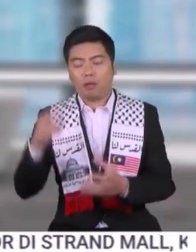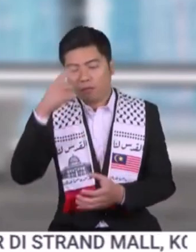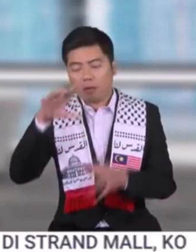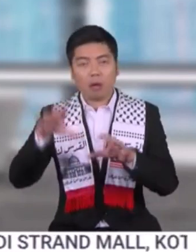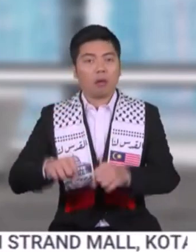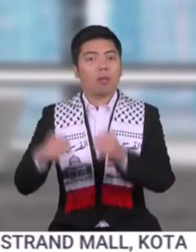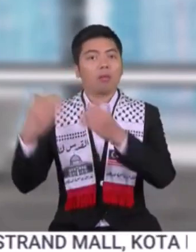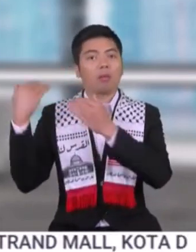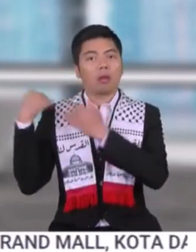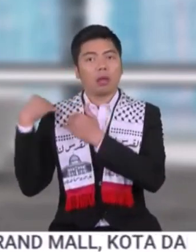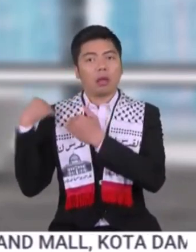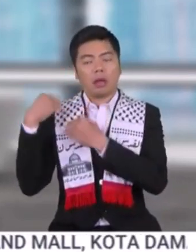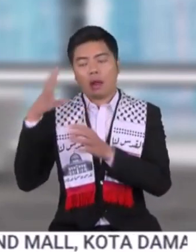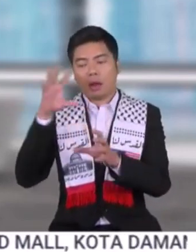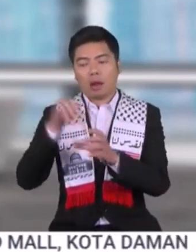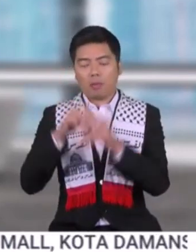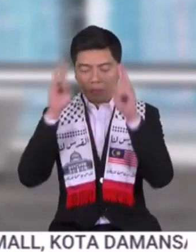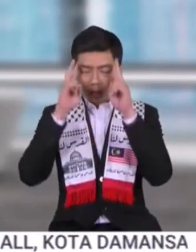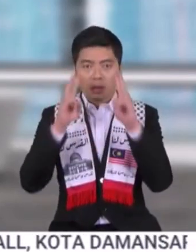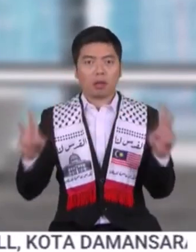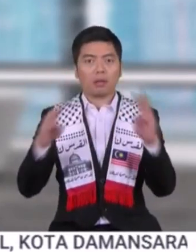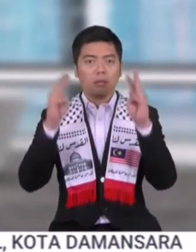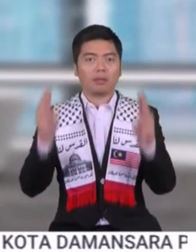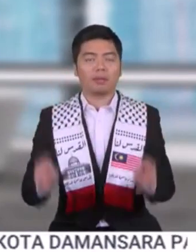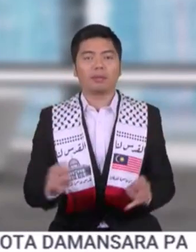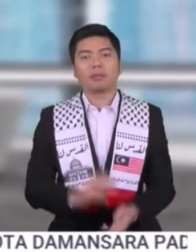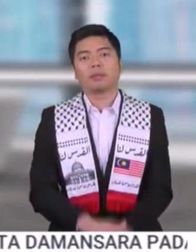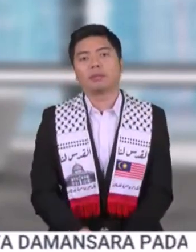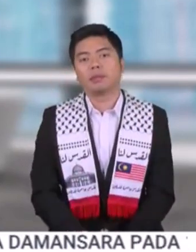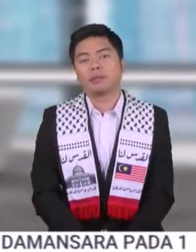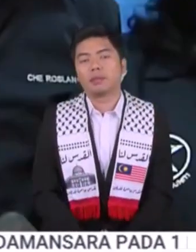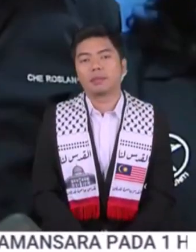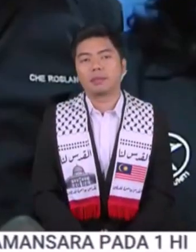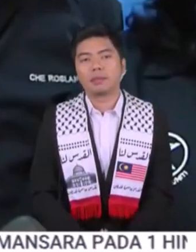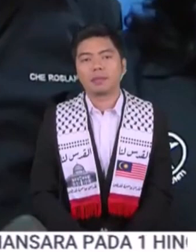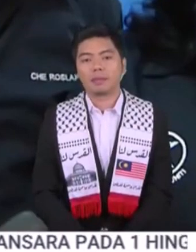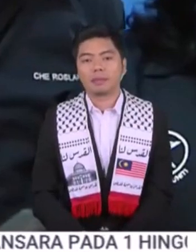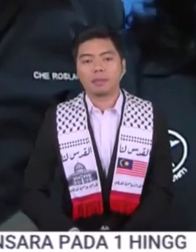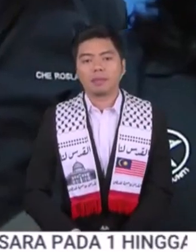dalam menggalas tanggungjawab sebagai pendamai masyarakat.